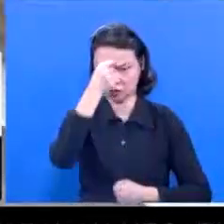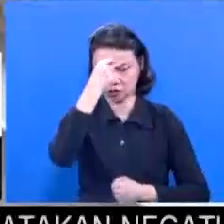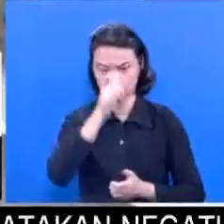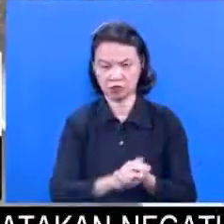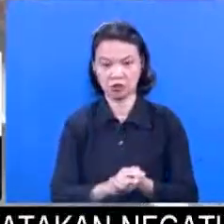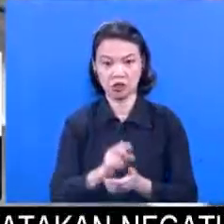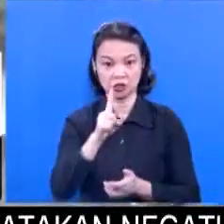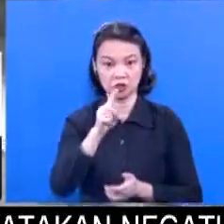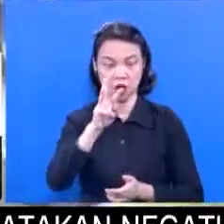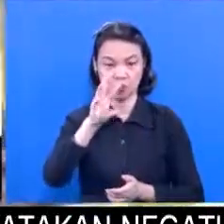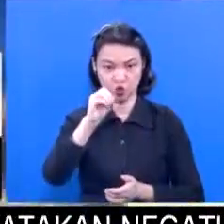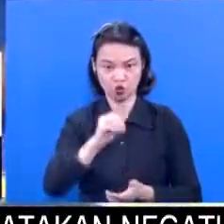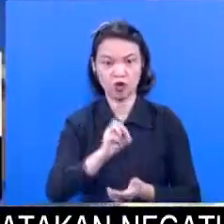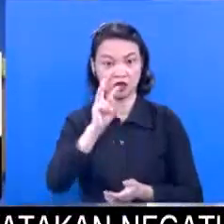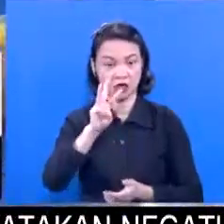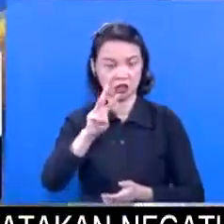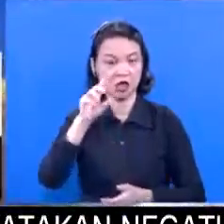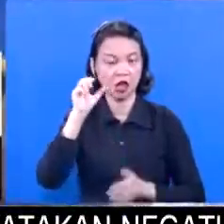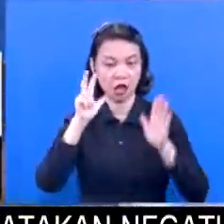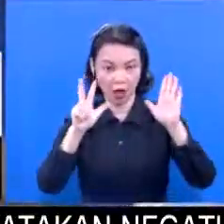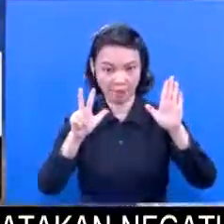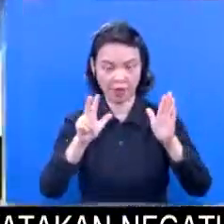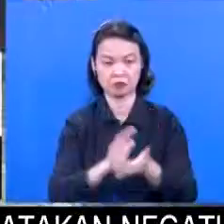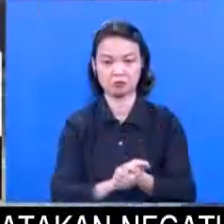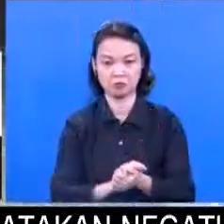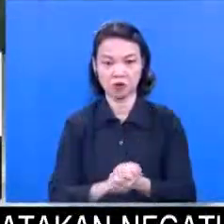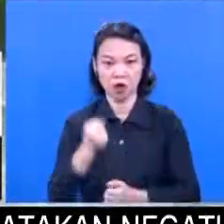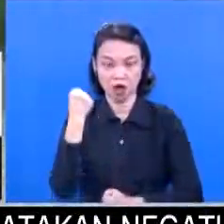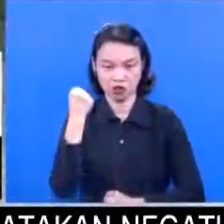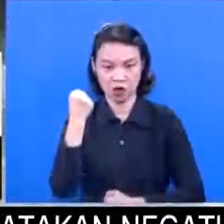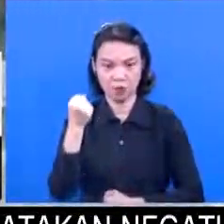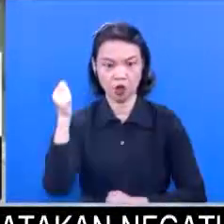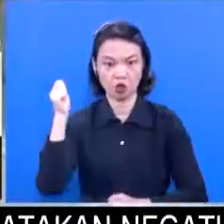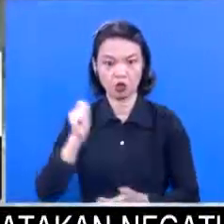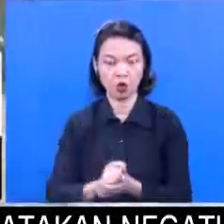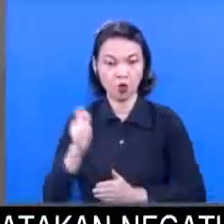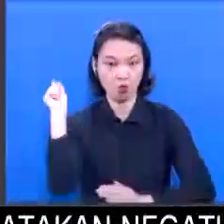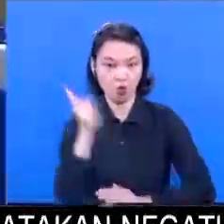340 Junto 338 KUHP dengan ancaman hukuman seumur hidup.